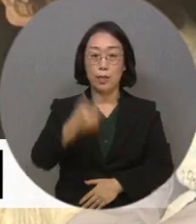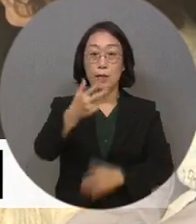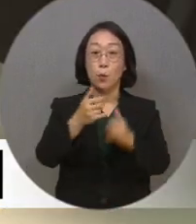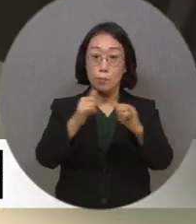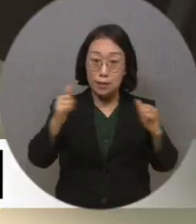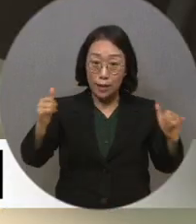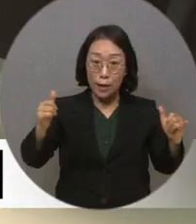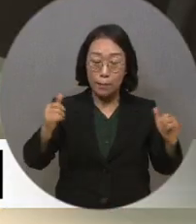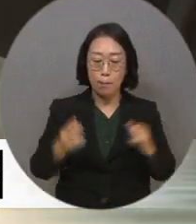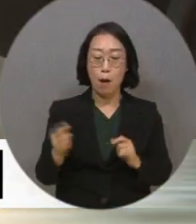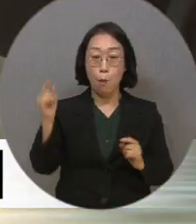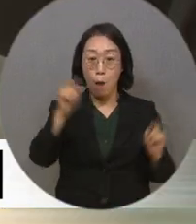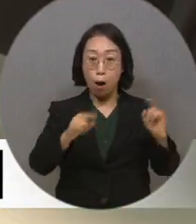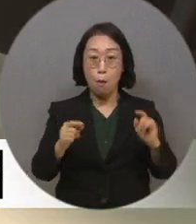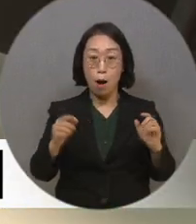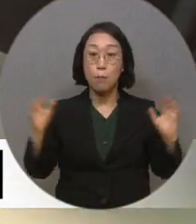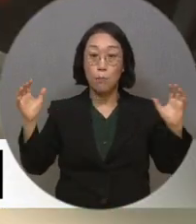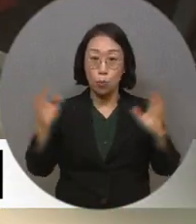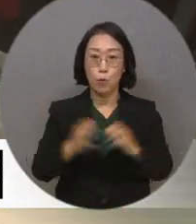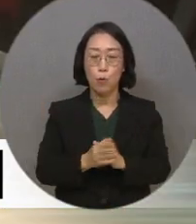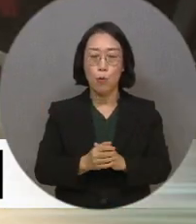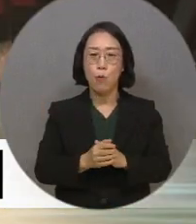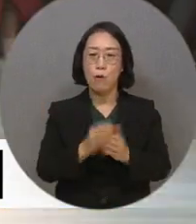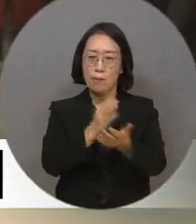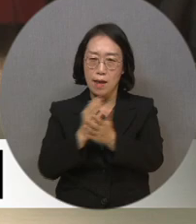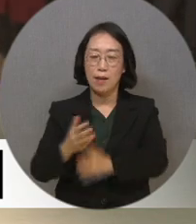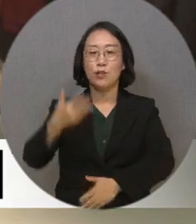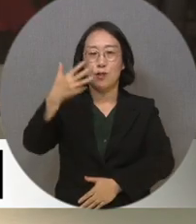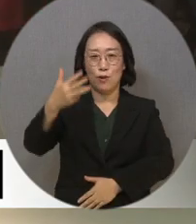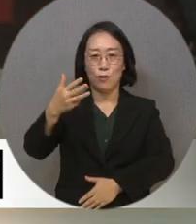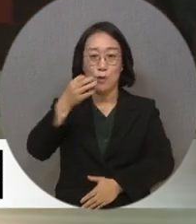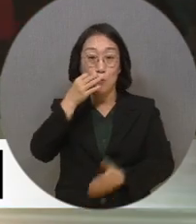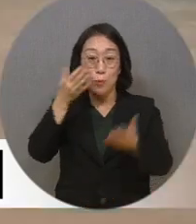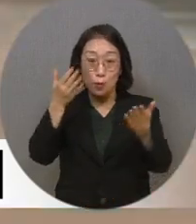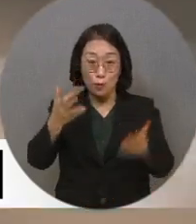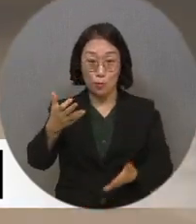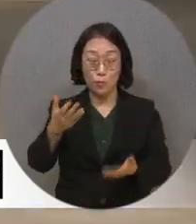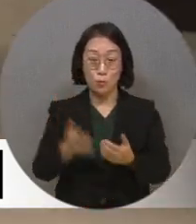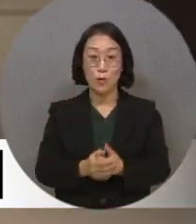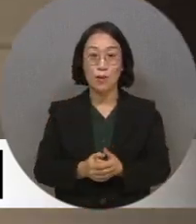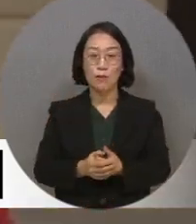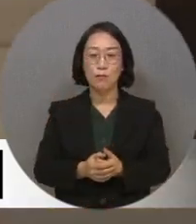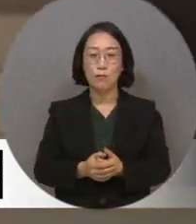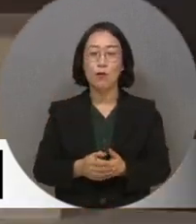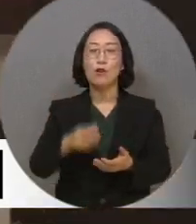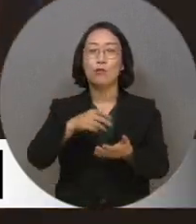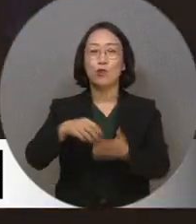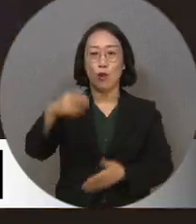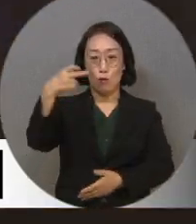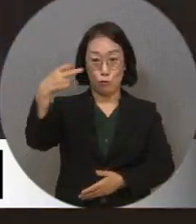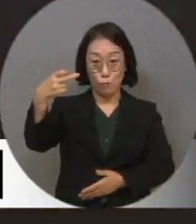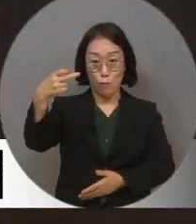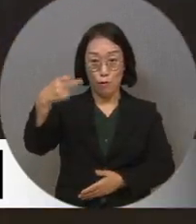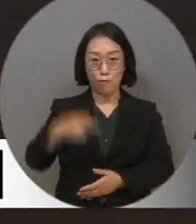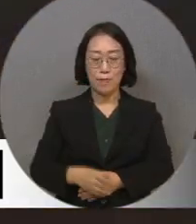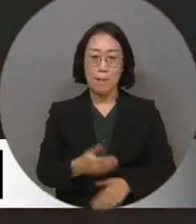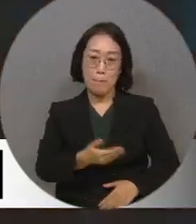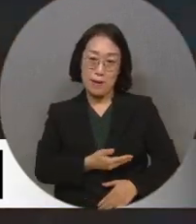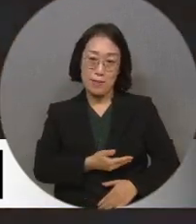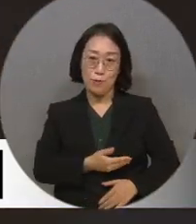등 총 18개의 브랜드가 참가해 이틀 야간까지 총 12번의 패션쇼를